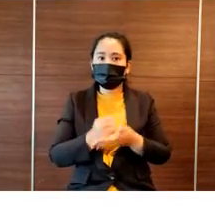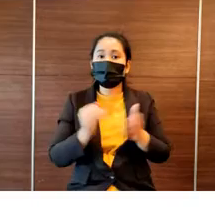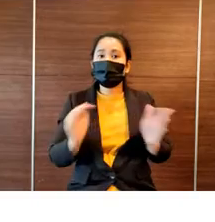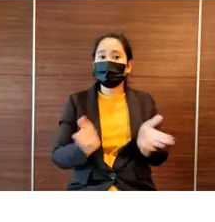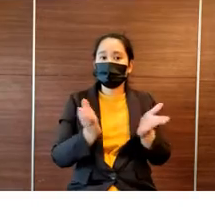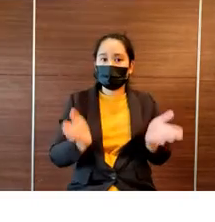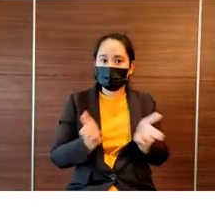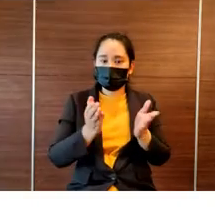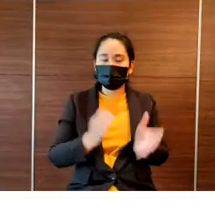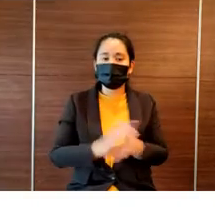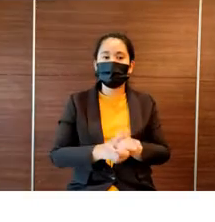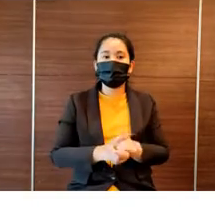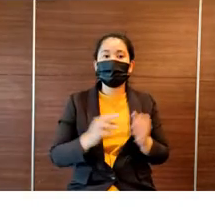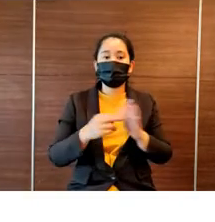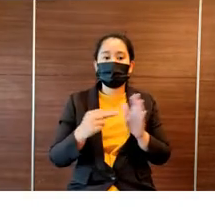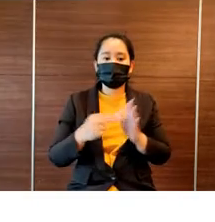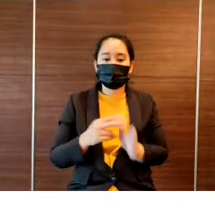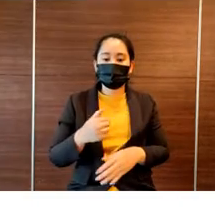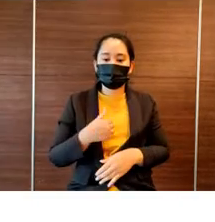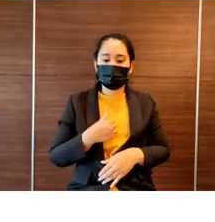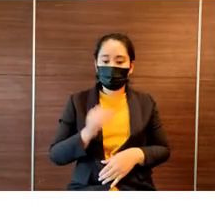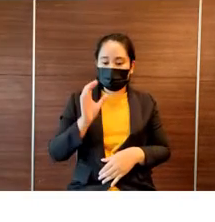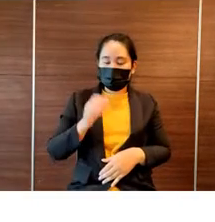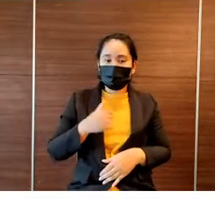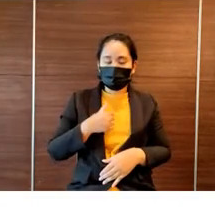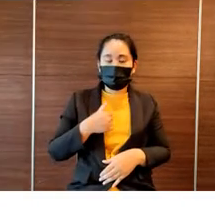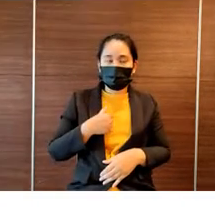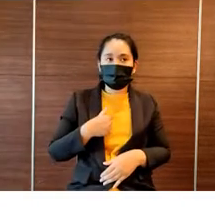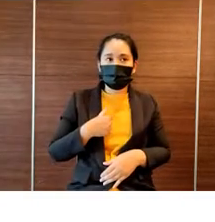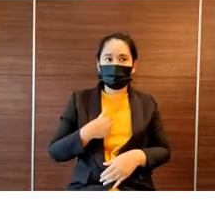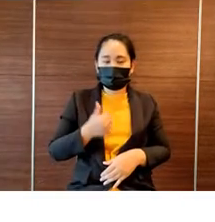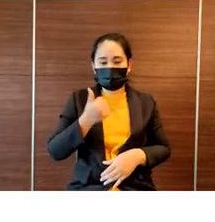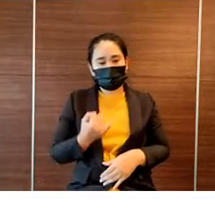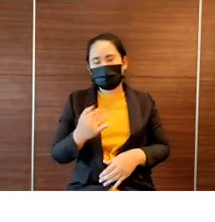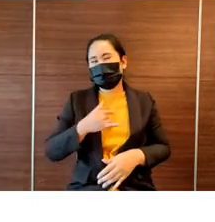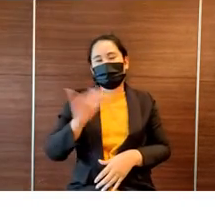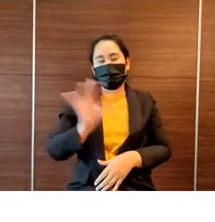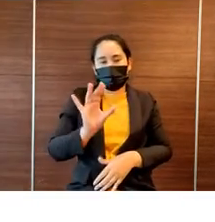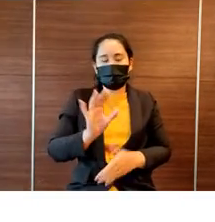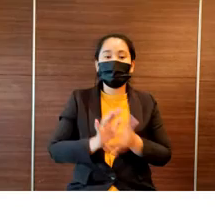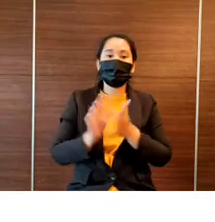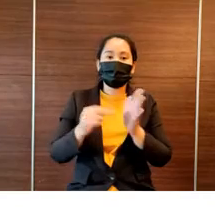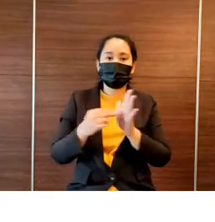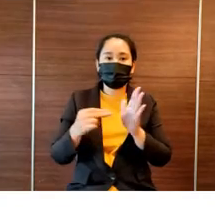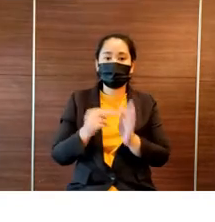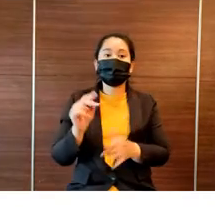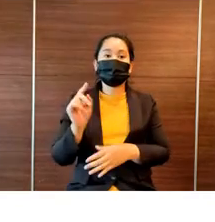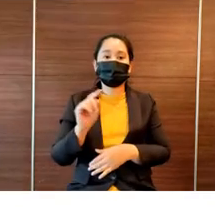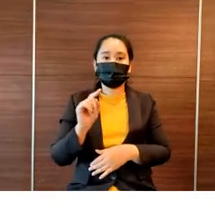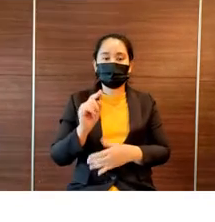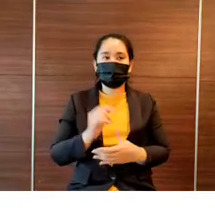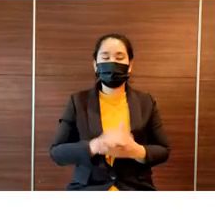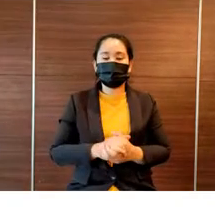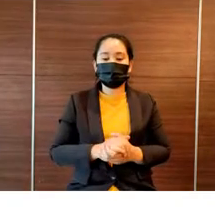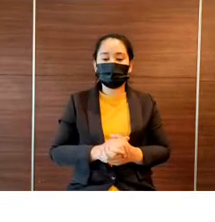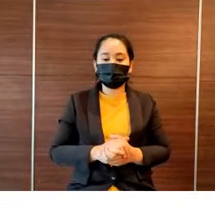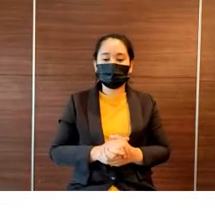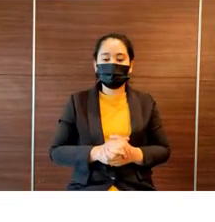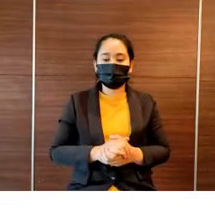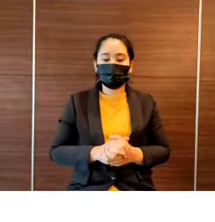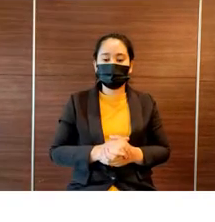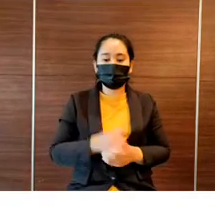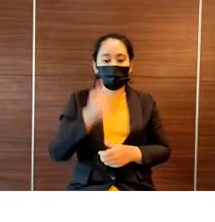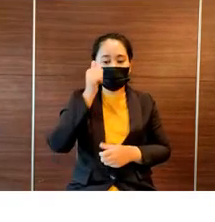ไม่ต้องมีเมียวคนที่สองนะไม่ใช่หมายความว่าดีหรือไม่ดีนะแต่หมายความว่าไอ้ 1,000 วันนั้นน่ะ